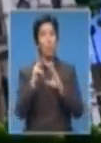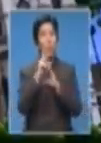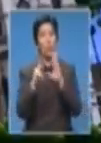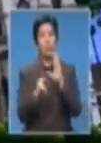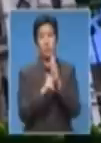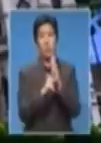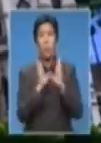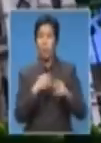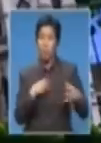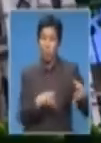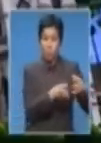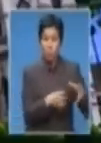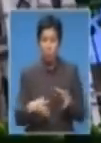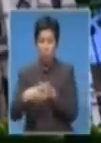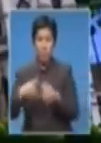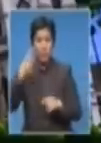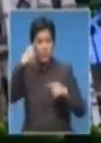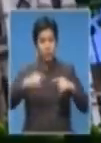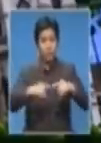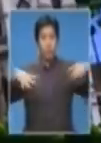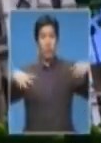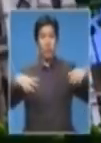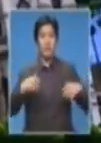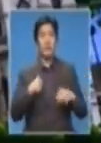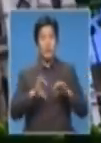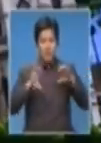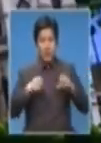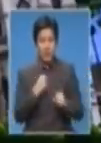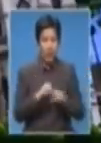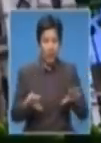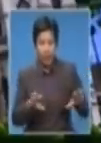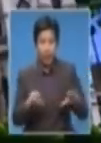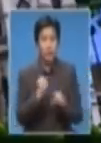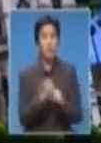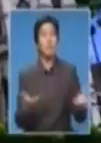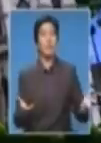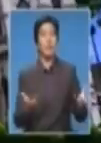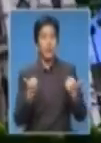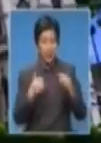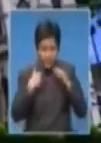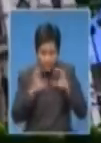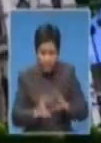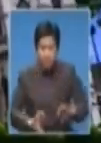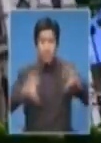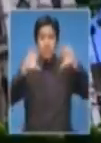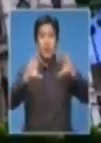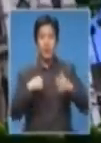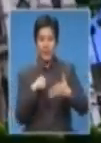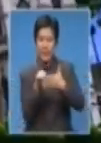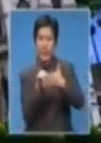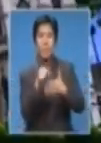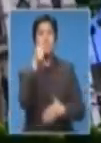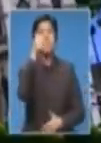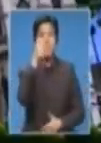ต่างคนต่างมีความเห็นของตัวเองนะเจ้าที่รัฐทำงานไม่ได้บังคับใช้กฎหมายไม่ได้รัฐบาลก็แก้ปัญหาไม่